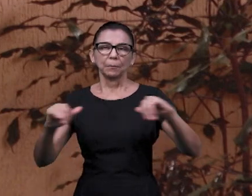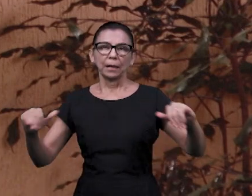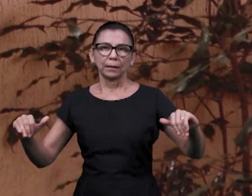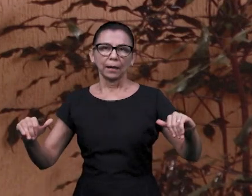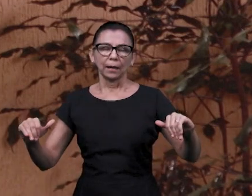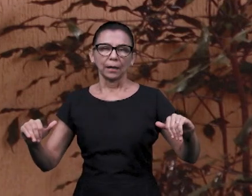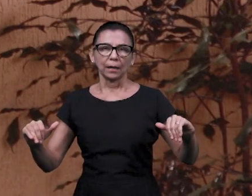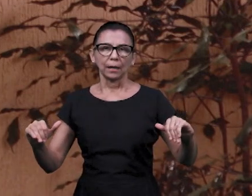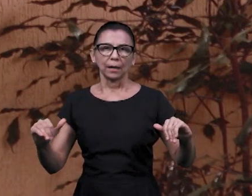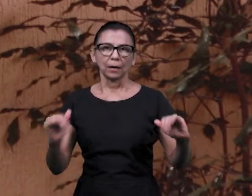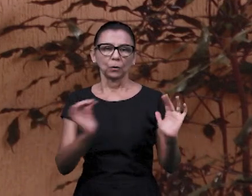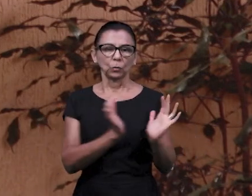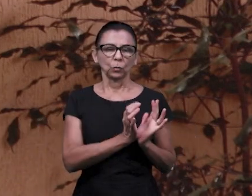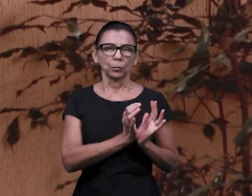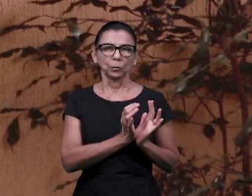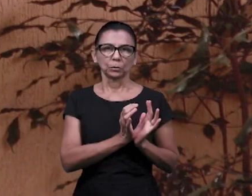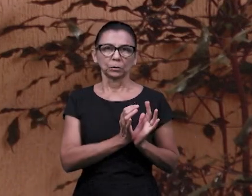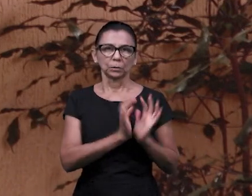du Seigneur.